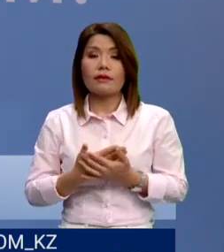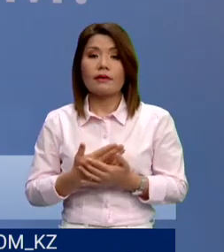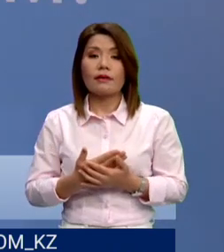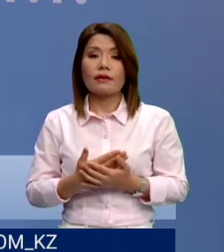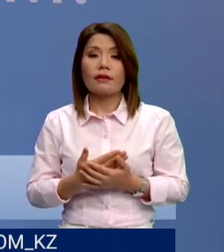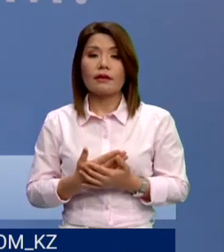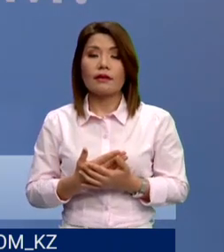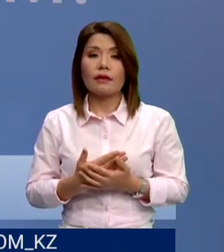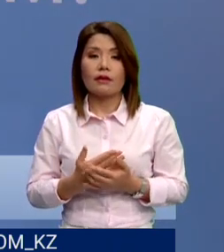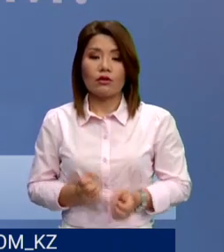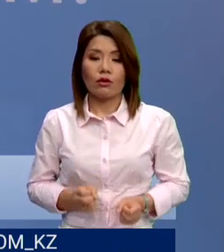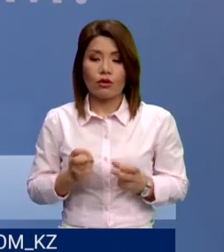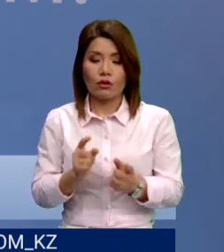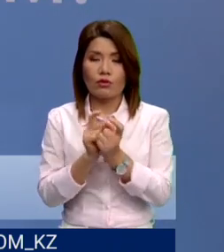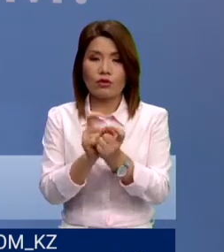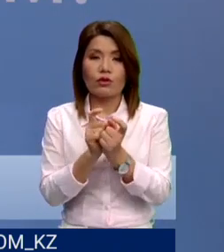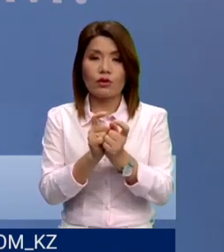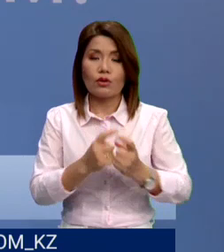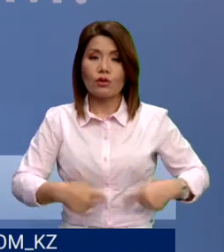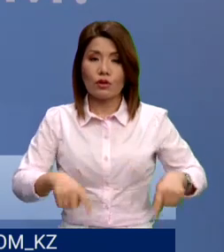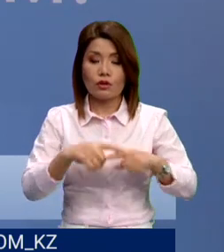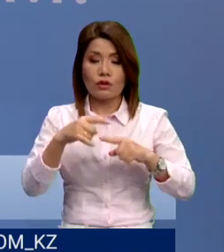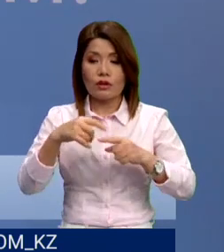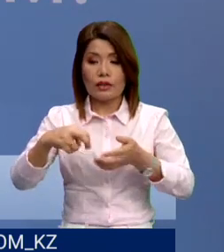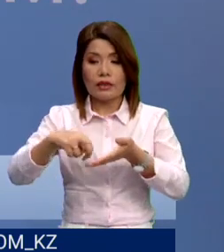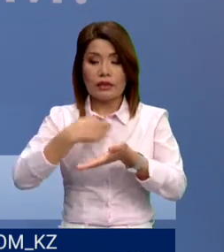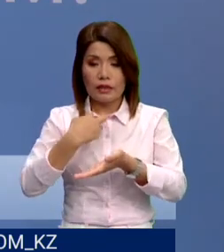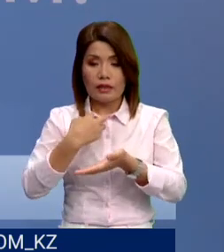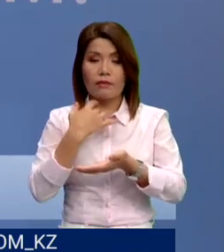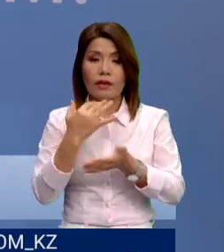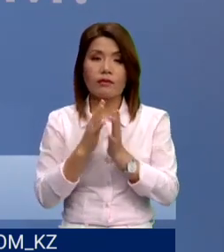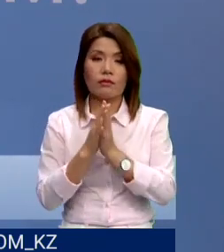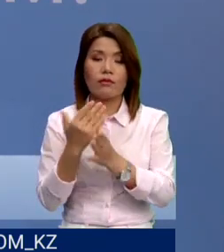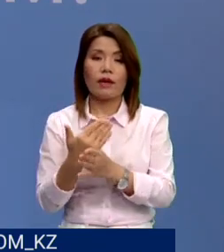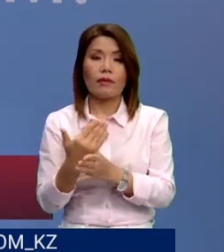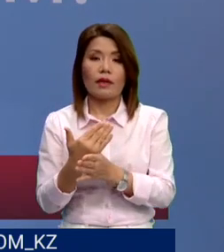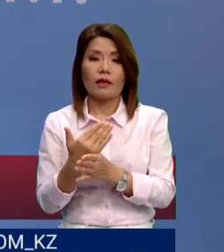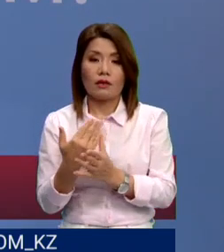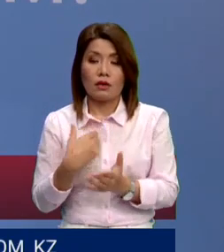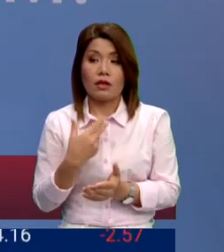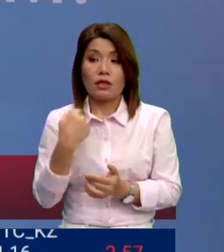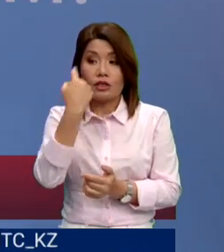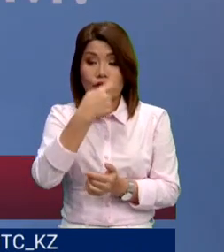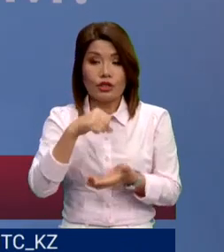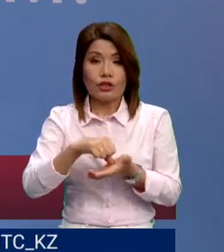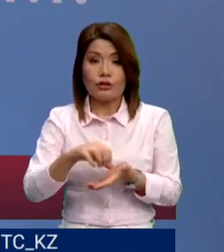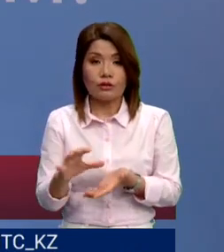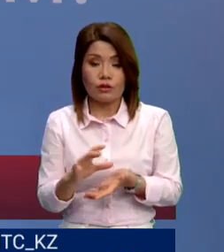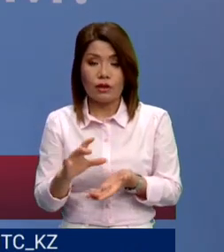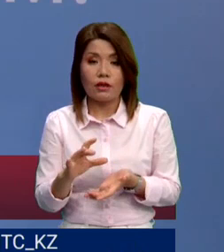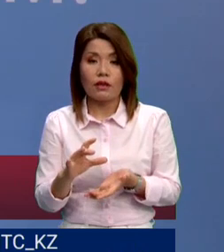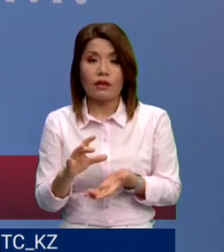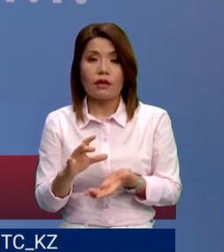жаңағы қылмыспен күресу органдары жаңағы хабарлама жіберіп, сұраныс жіберіп, осында көмек бере аласыңдар ма? Соны мен өзім жеке қатысым жоқ.